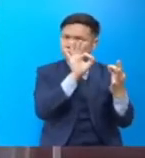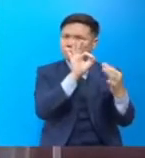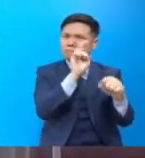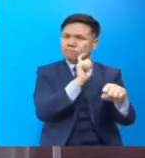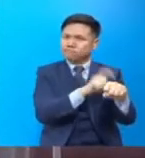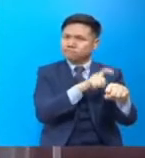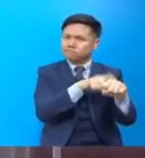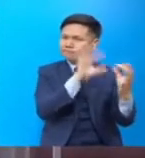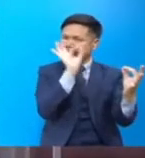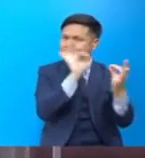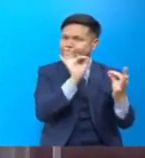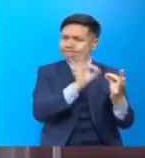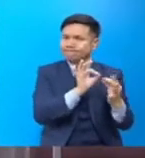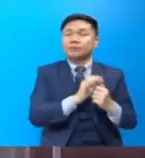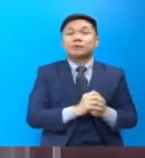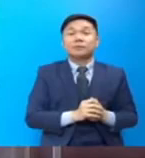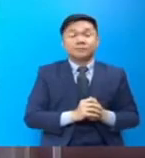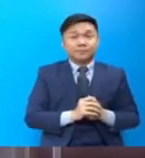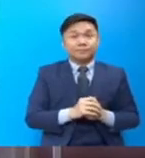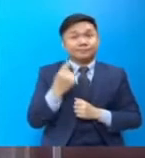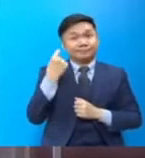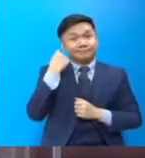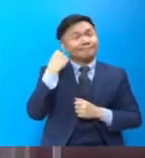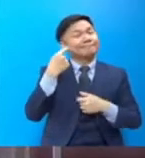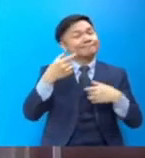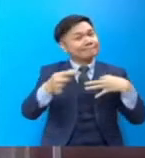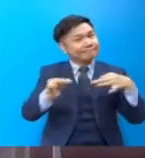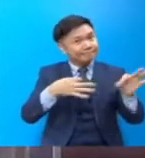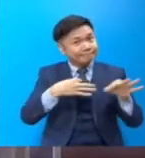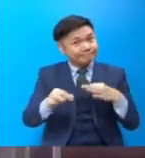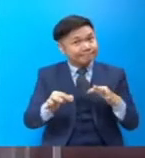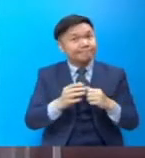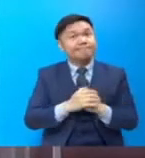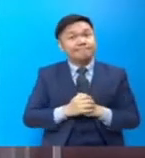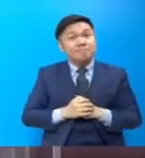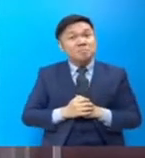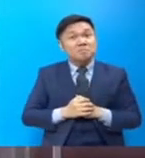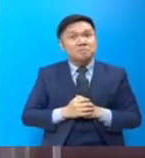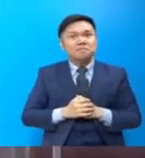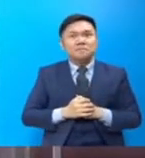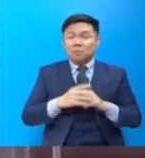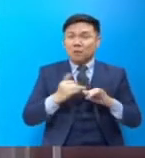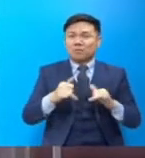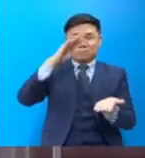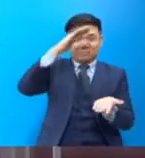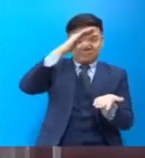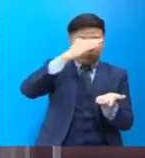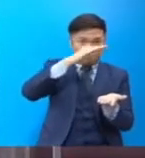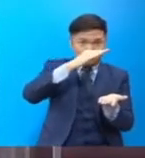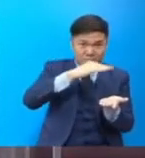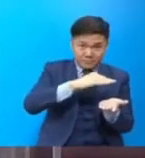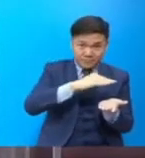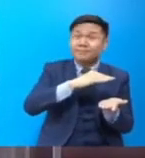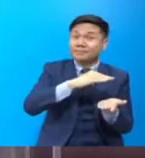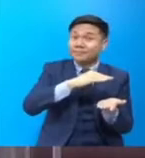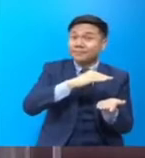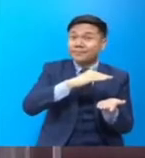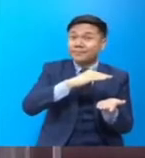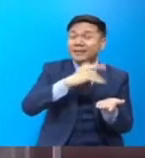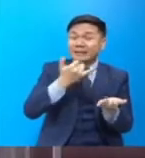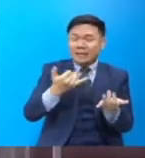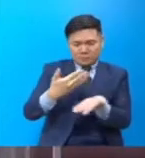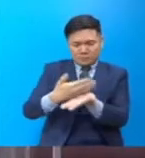waktunya seperti mana saya katakan tadi bahwa kita tidak cube kurangkan walpes ka Gani